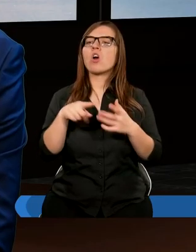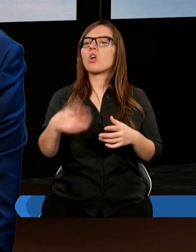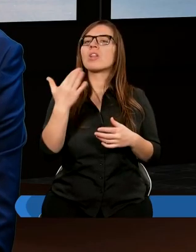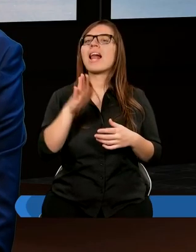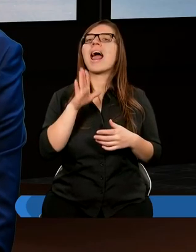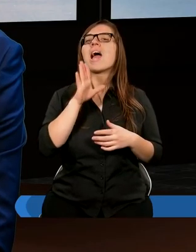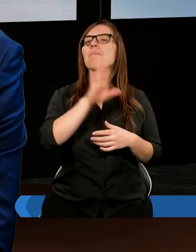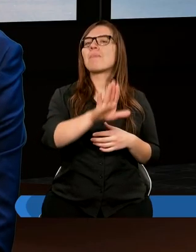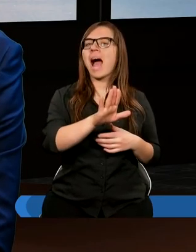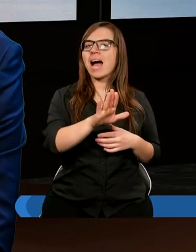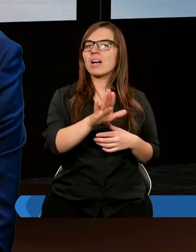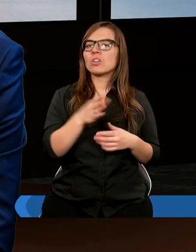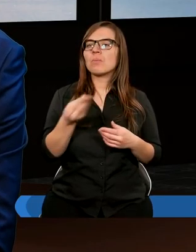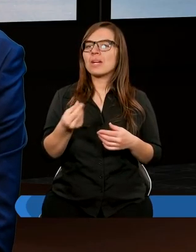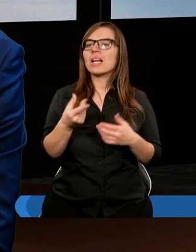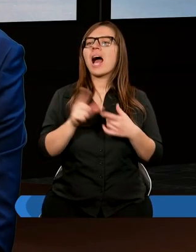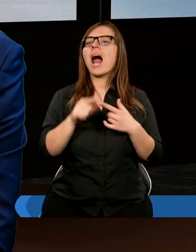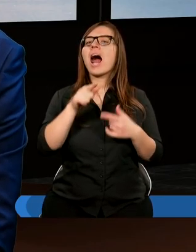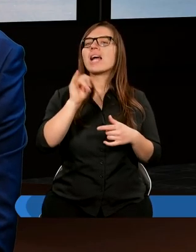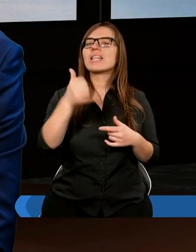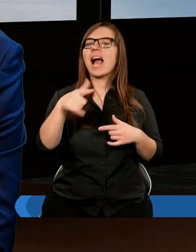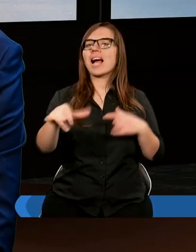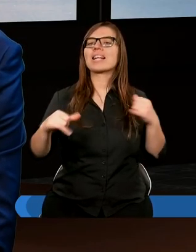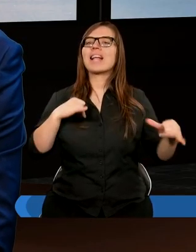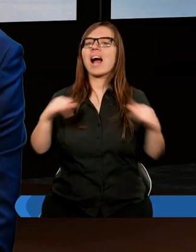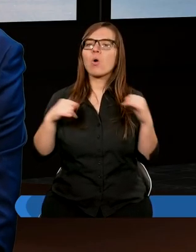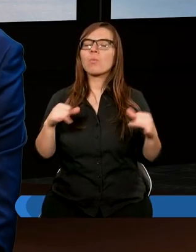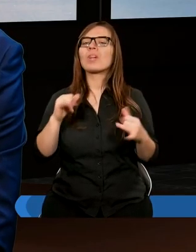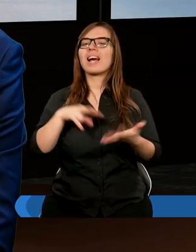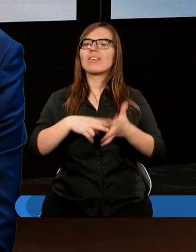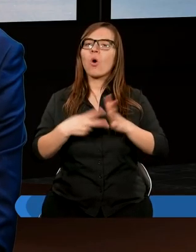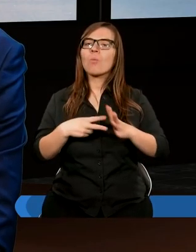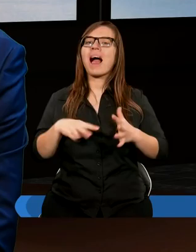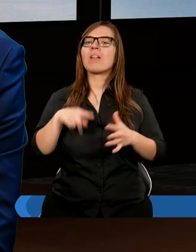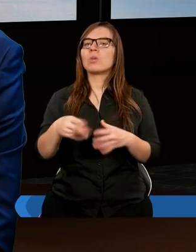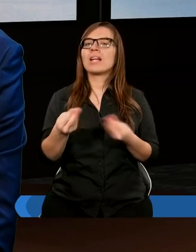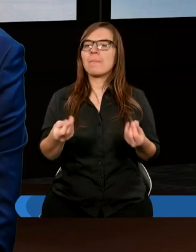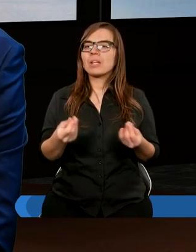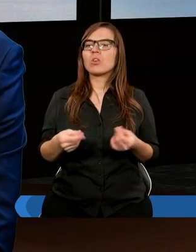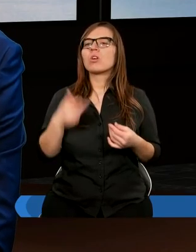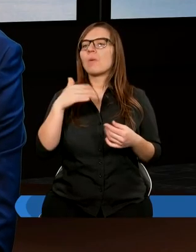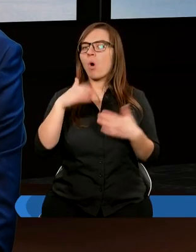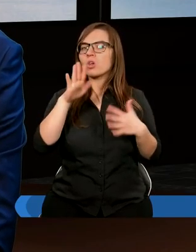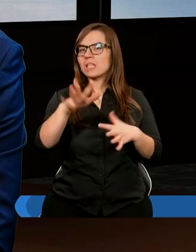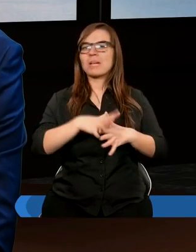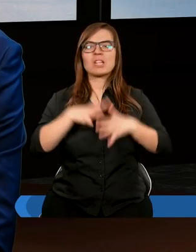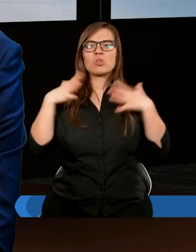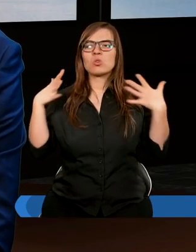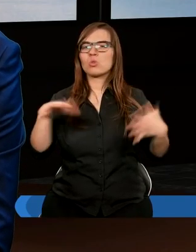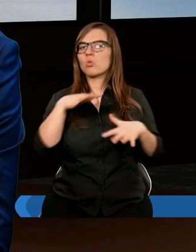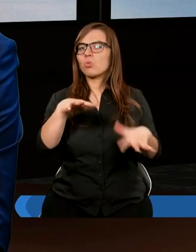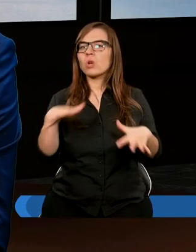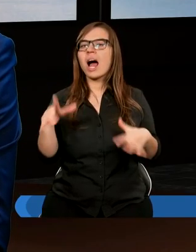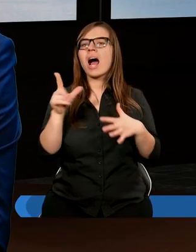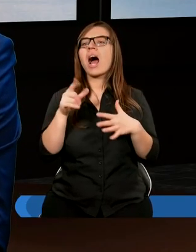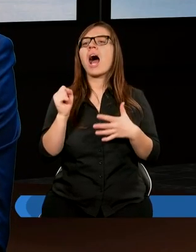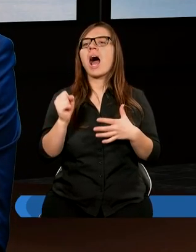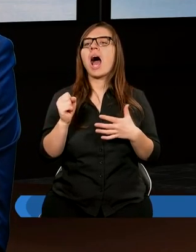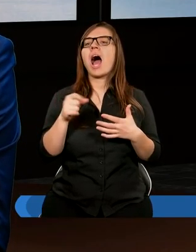masz pieniędzy, chodzi o to, jak ty gospodarujesz tym pieniędzmi. I w tym momencie możesz mieć bardzo dużo, tak zasadzie